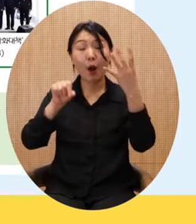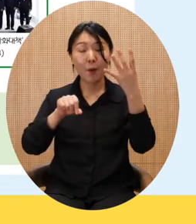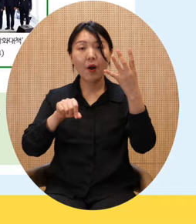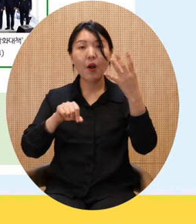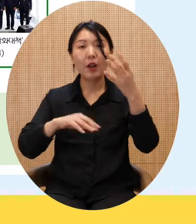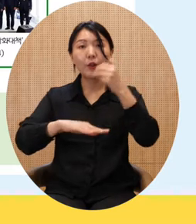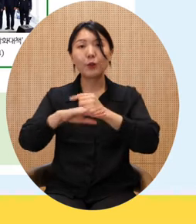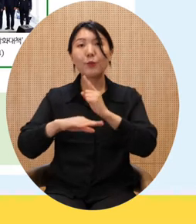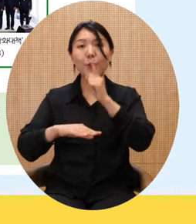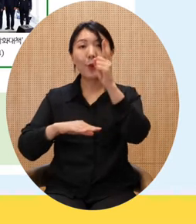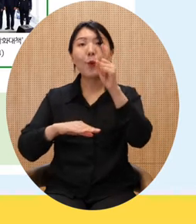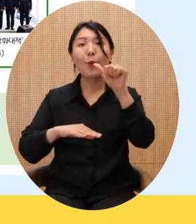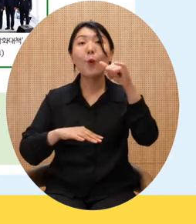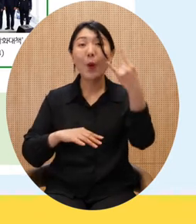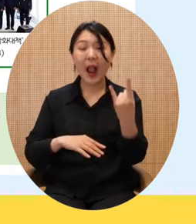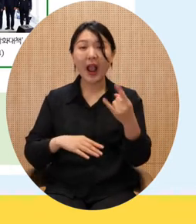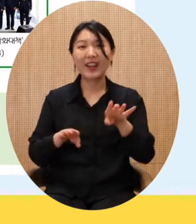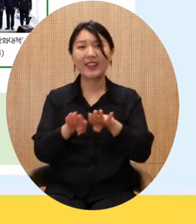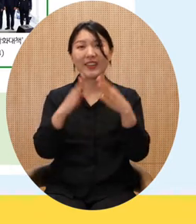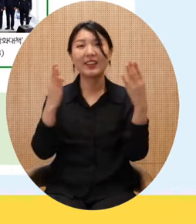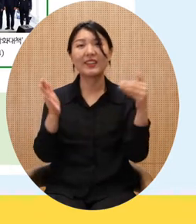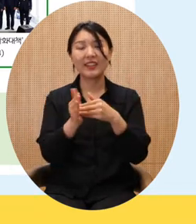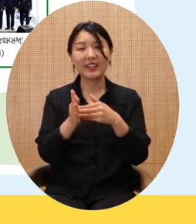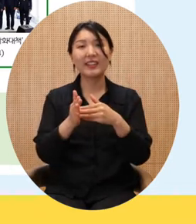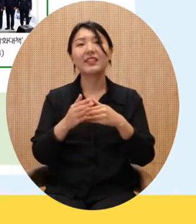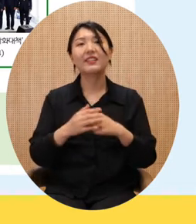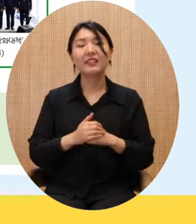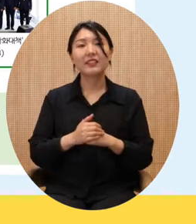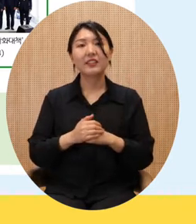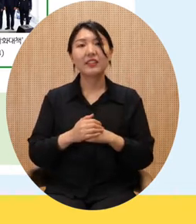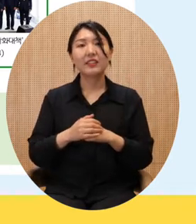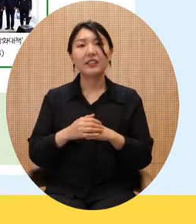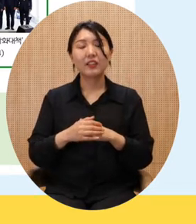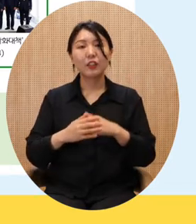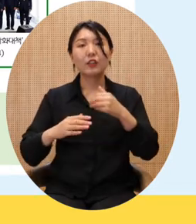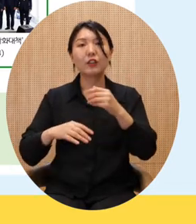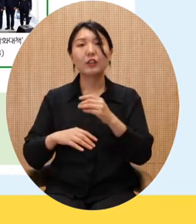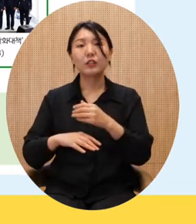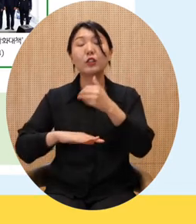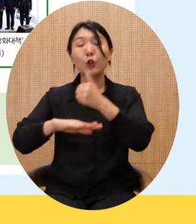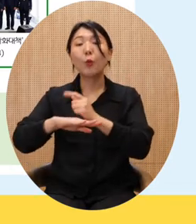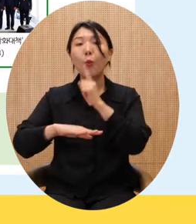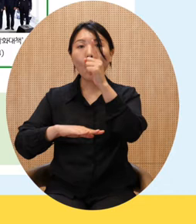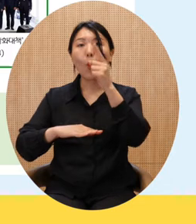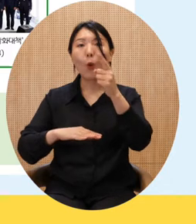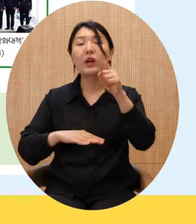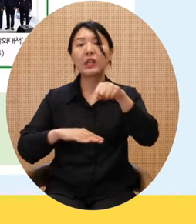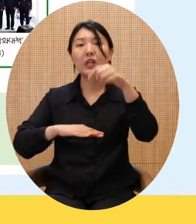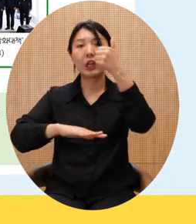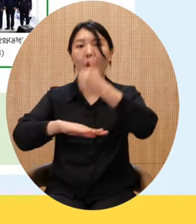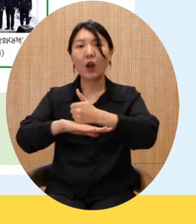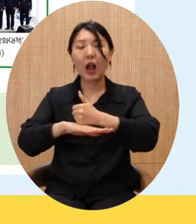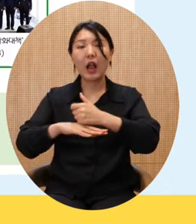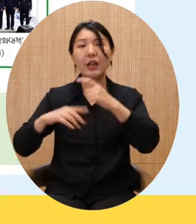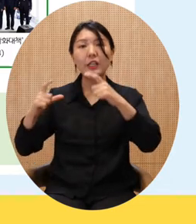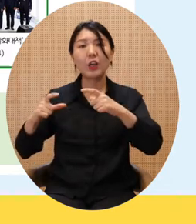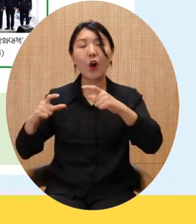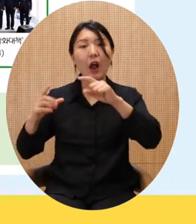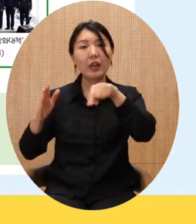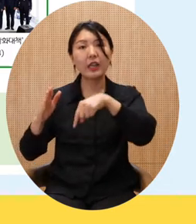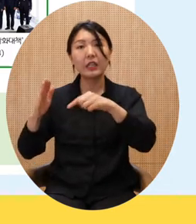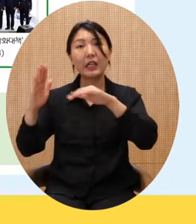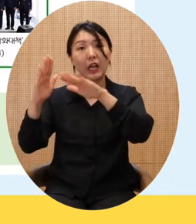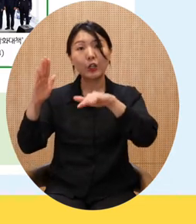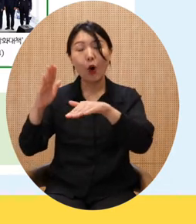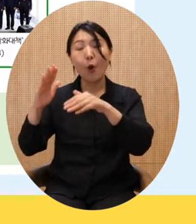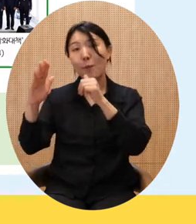보고회를 가질 수 있게 되었습니다. 최종 보고회에 대한 결과와 지역에 있는 가정을 방문한 현장